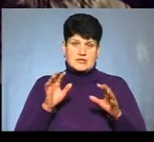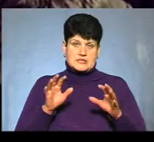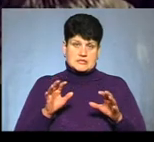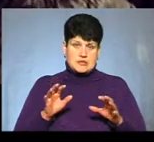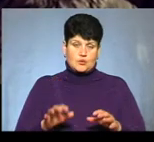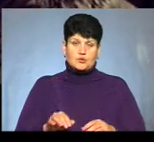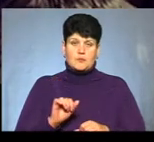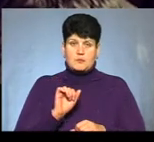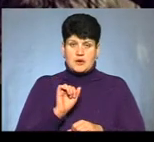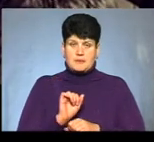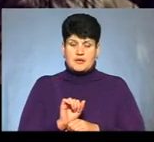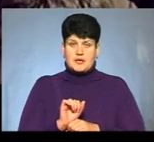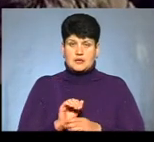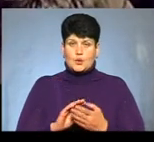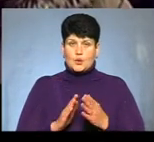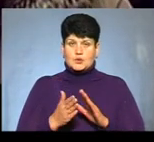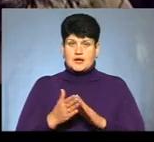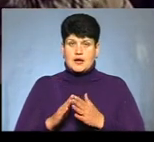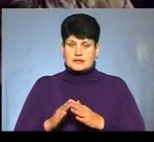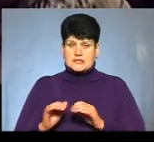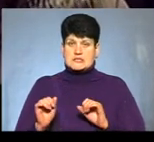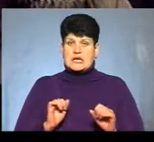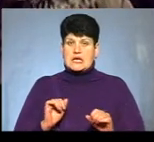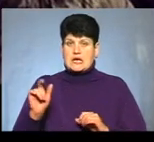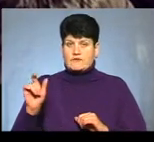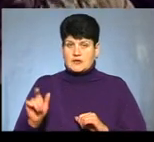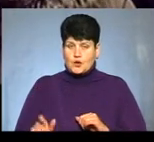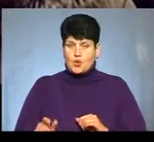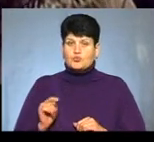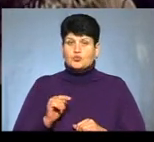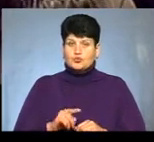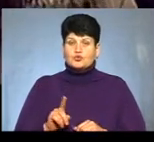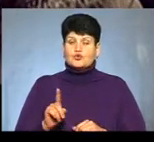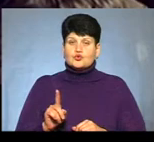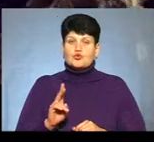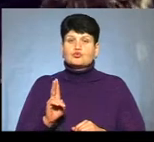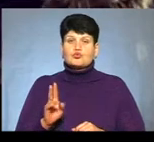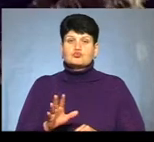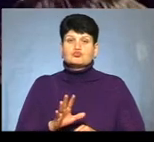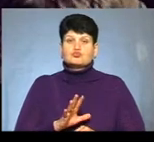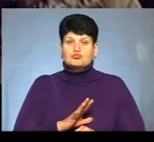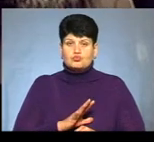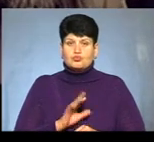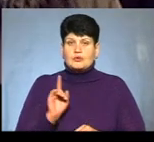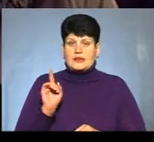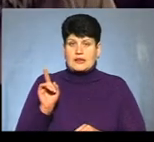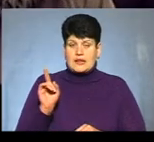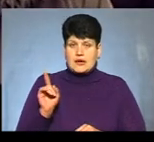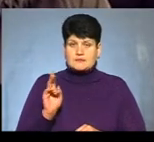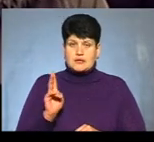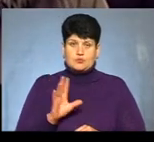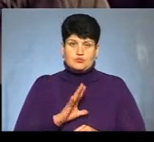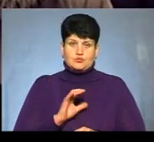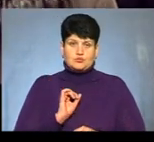ми не маємо права протизаконно просто припиняти контракти з керівником, тому що хтось був